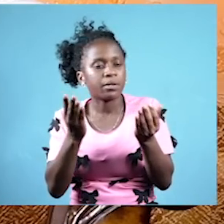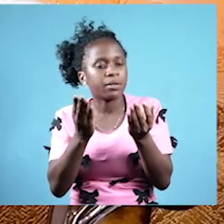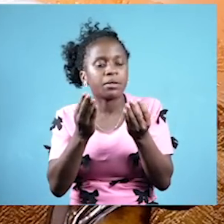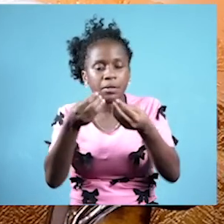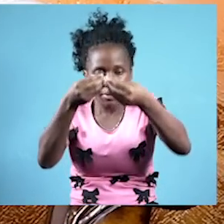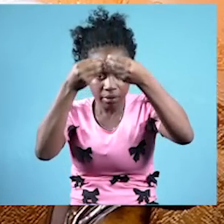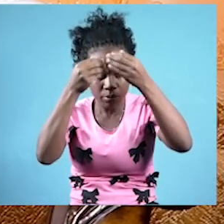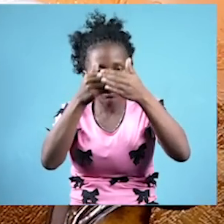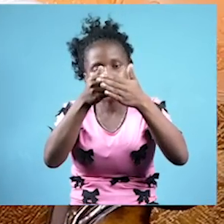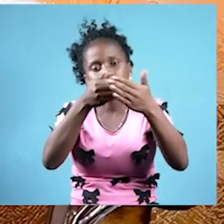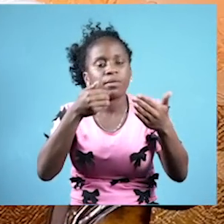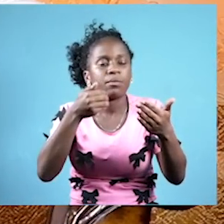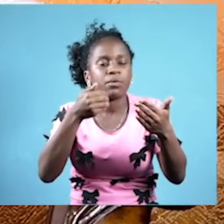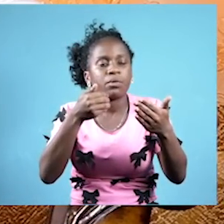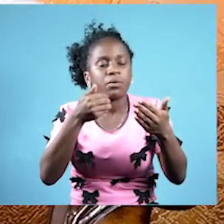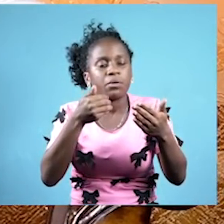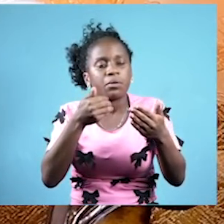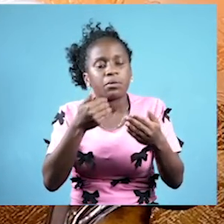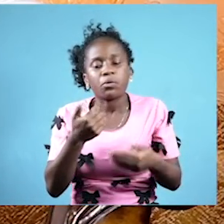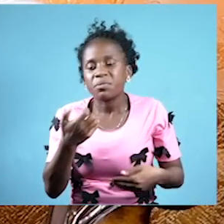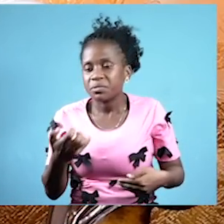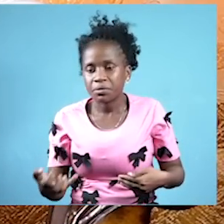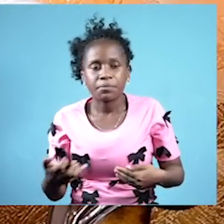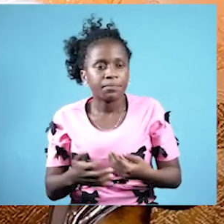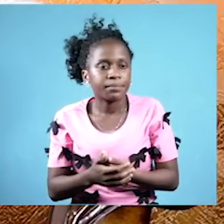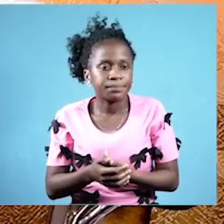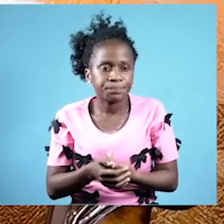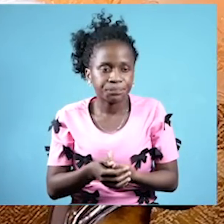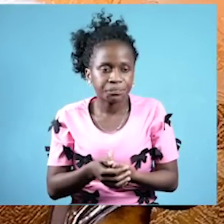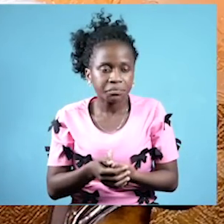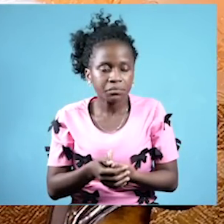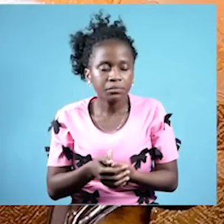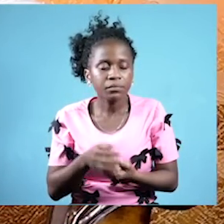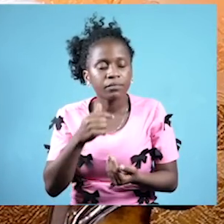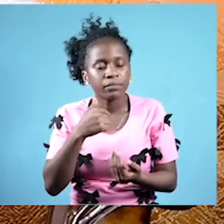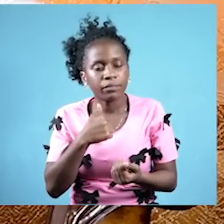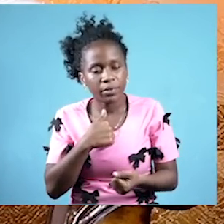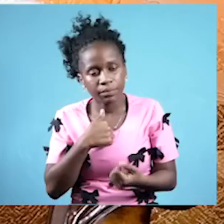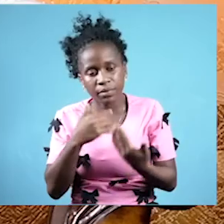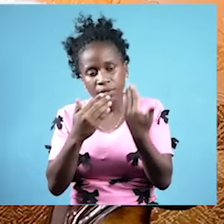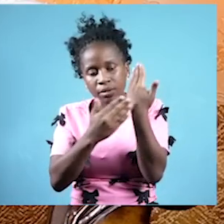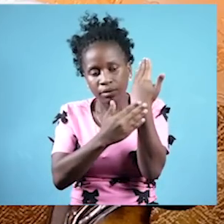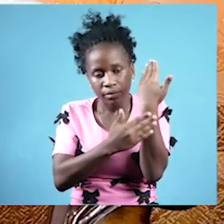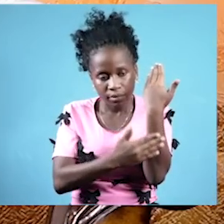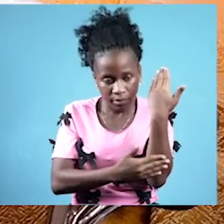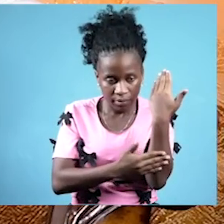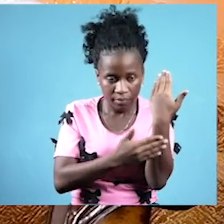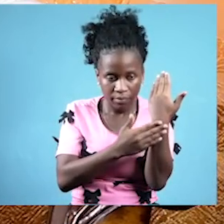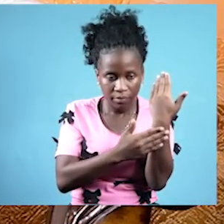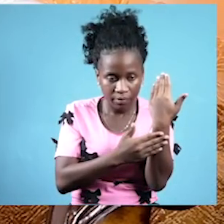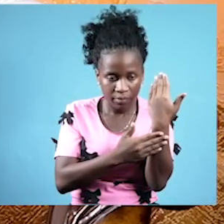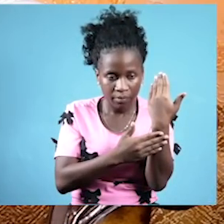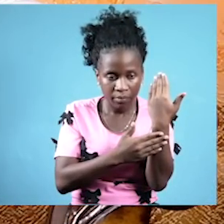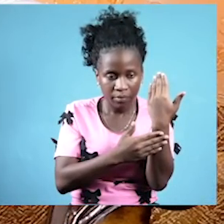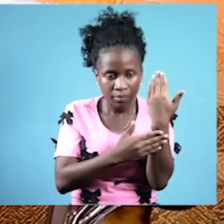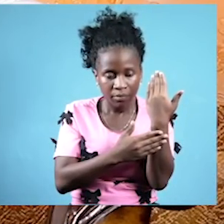uchumi ya wazazi wake. Sawa. Kwa hiyo mimi nilisamehewa kutoka, badala ya kulipa shilingi